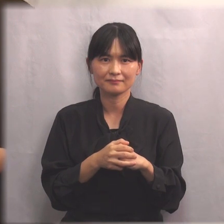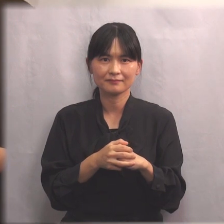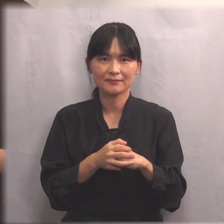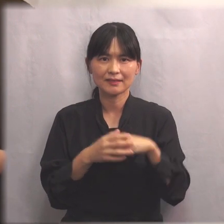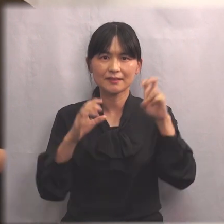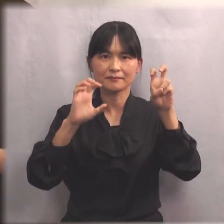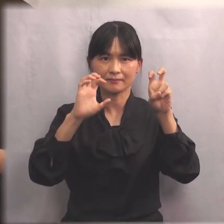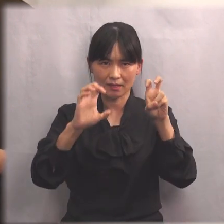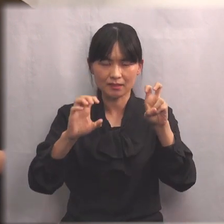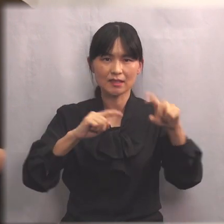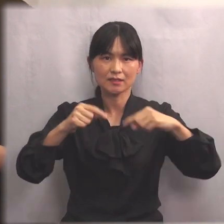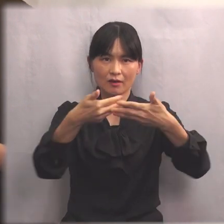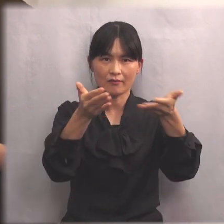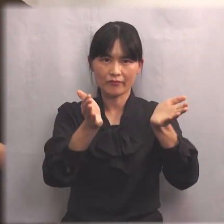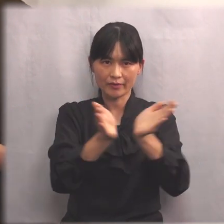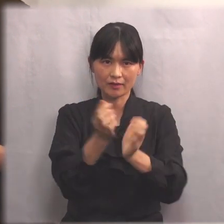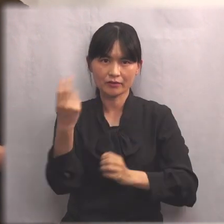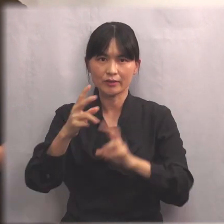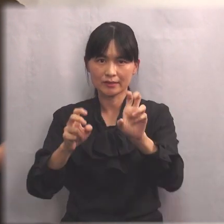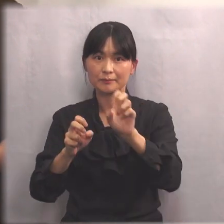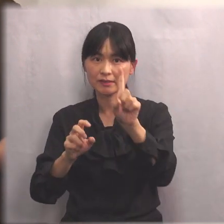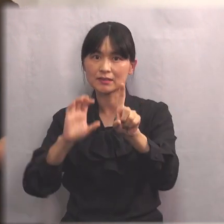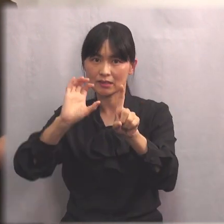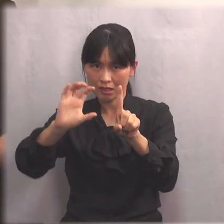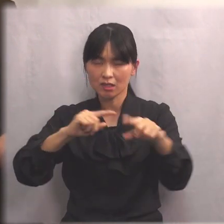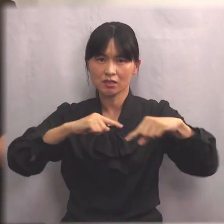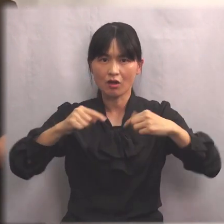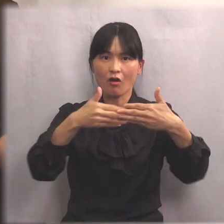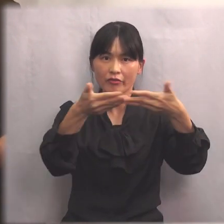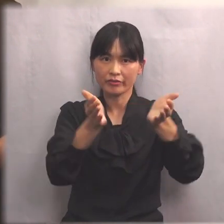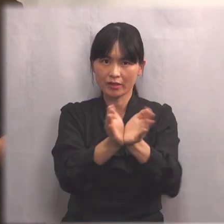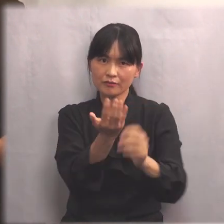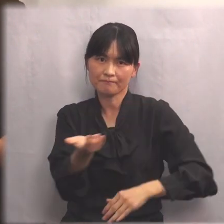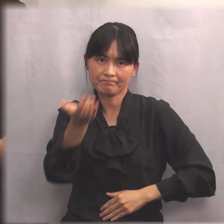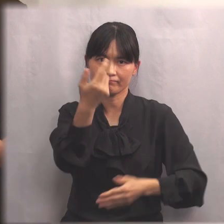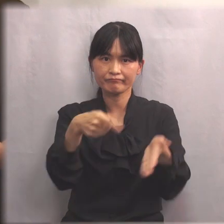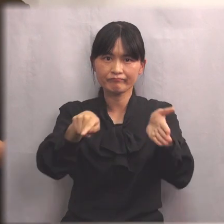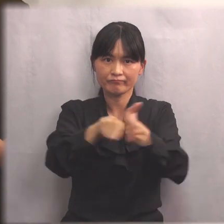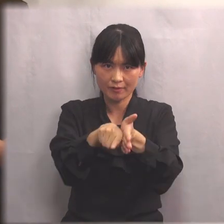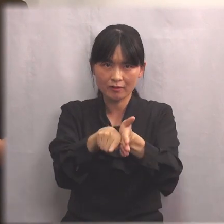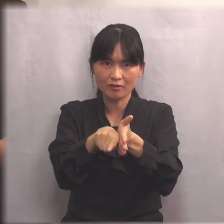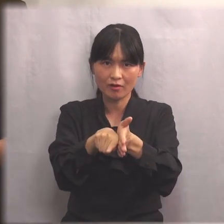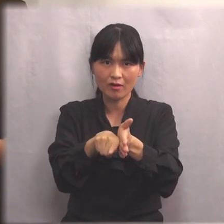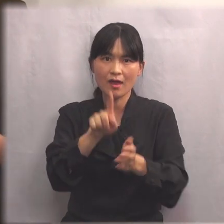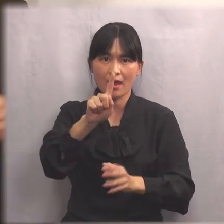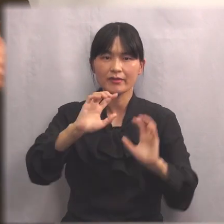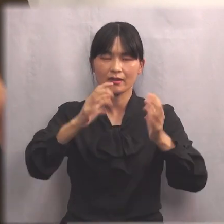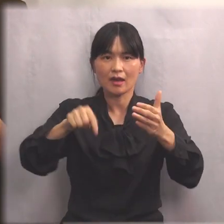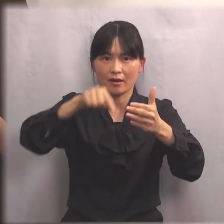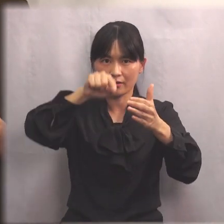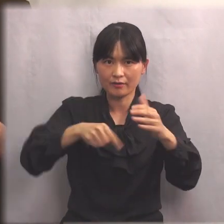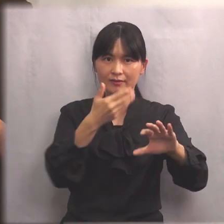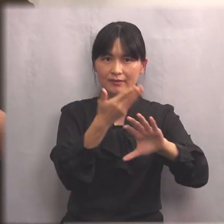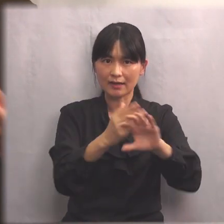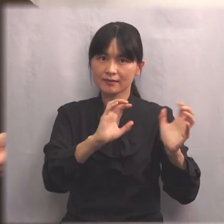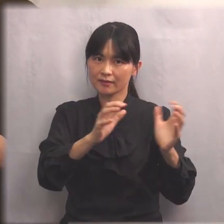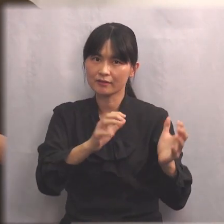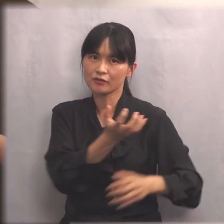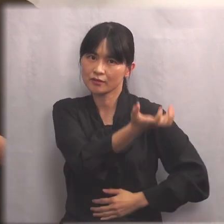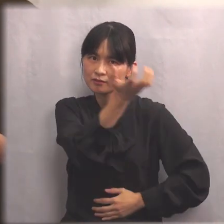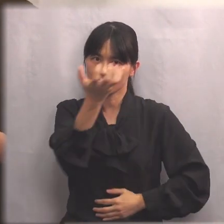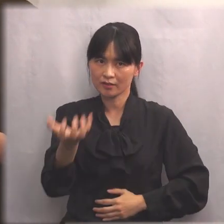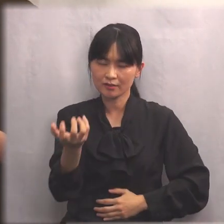20세기의 정당이 21세기의 정당으로 거듭난다고 하는 것은 하나의 세상에서 다른 세상으로 이주를